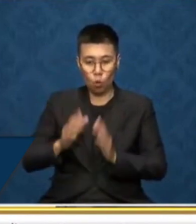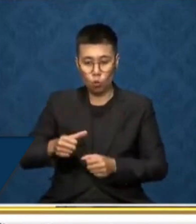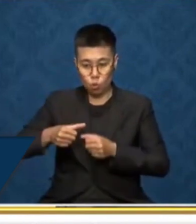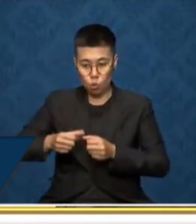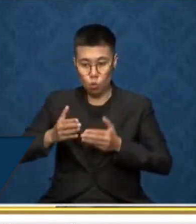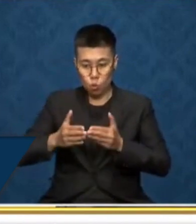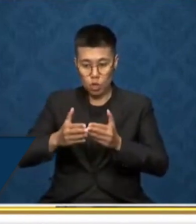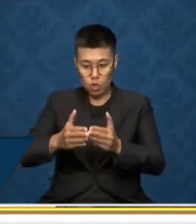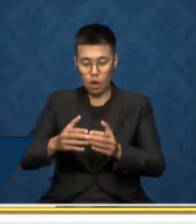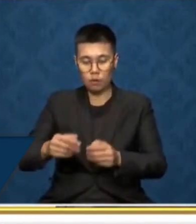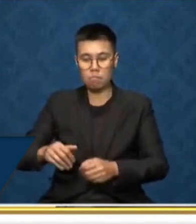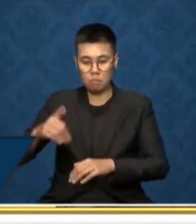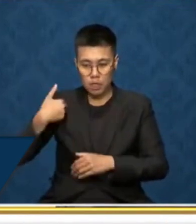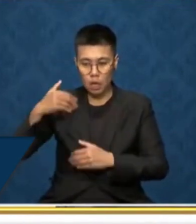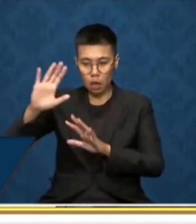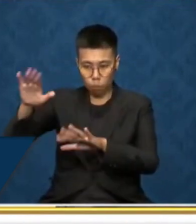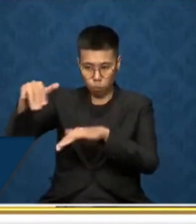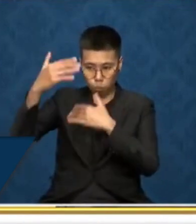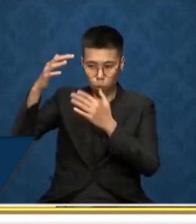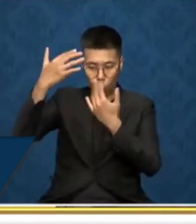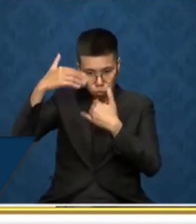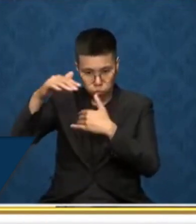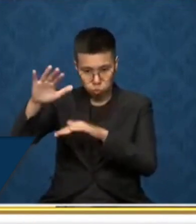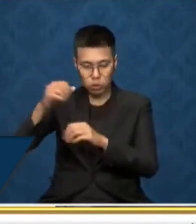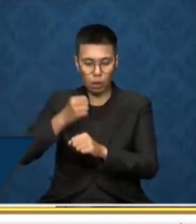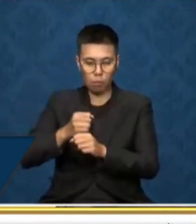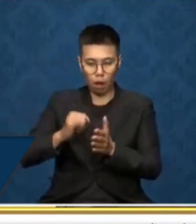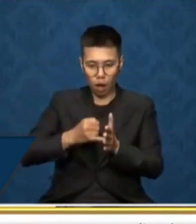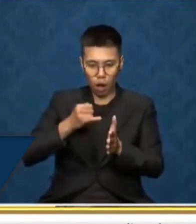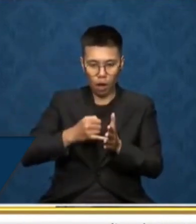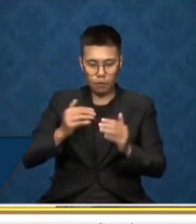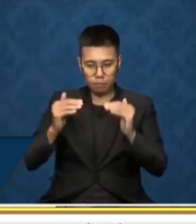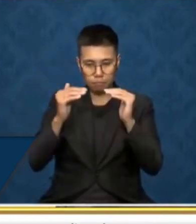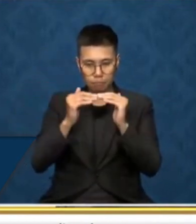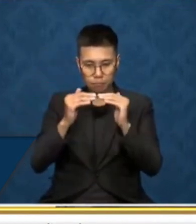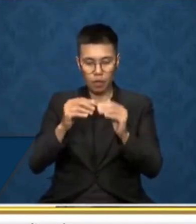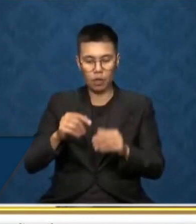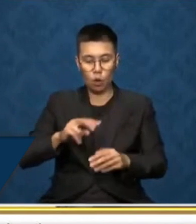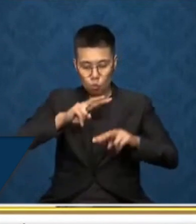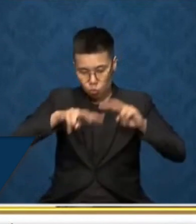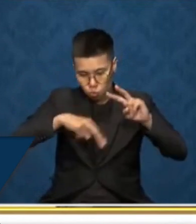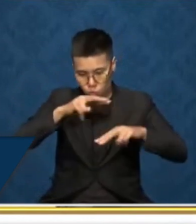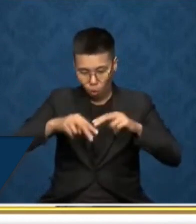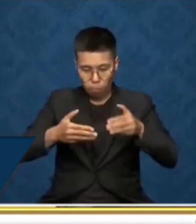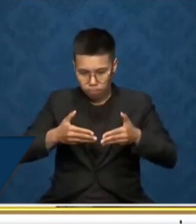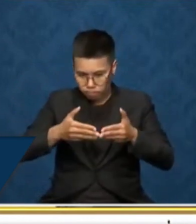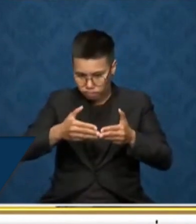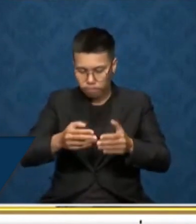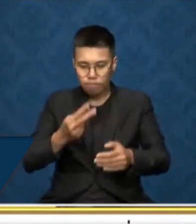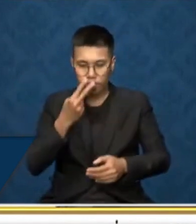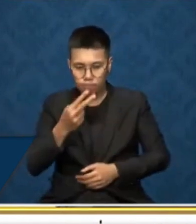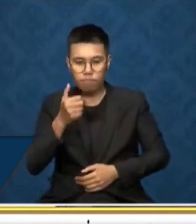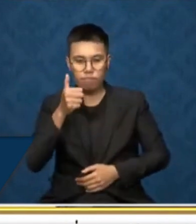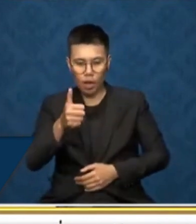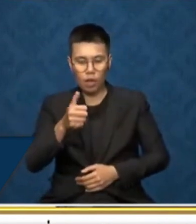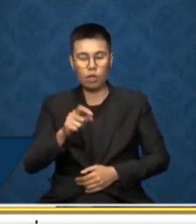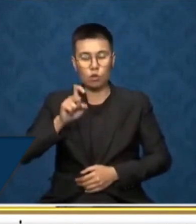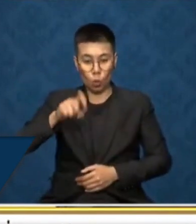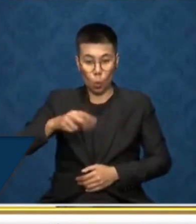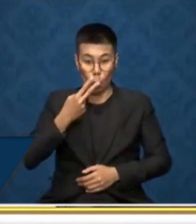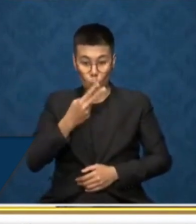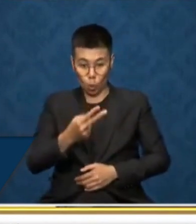การนำเข้าส่งออกสินค้าประมงให้เกิดความสะดวกมีประสิทธิภาพและตรวจสอบได้นะครับเราต้องการเห็นมาตรการเหล่านี้น